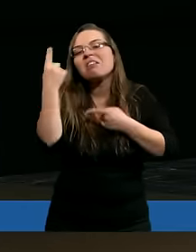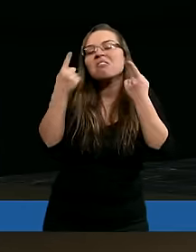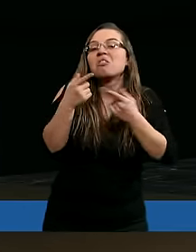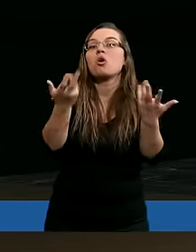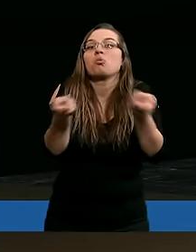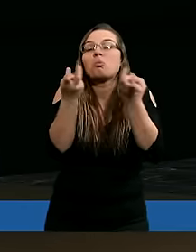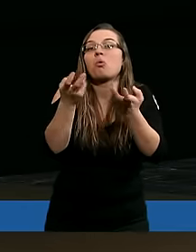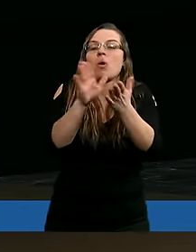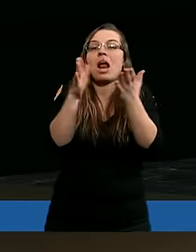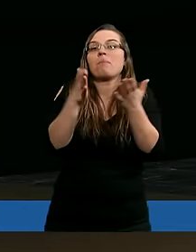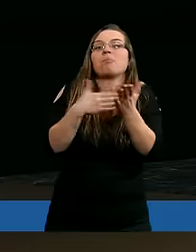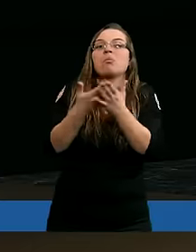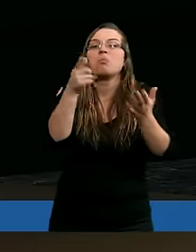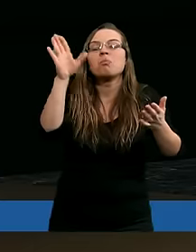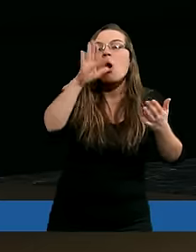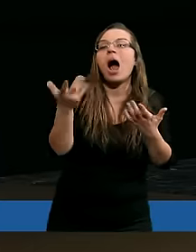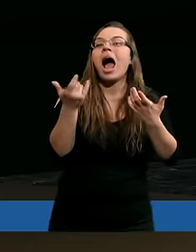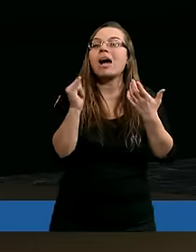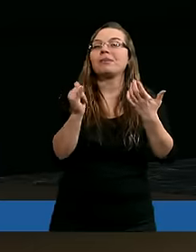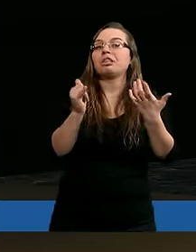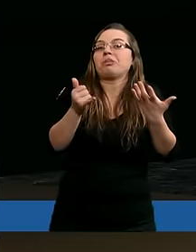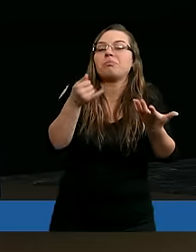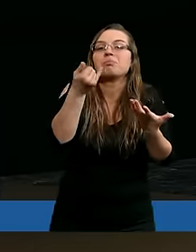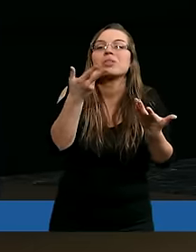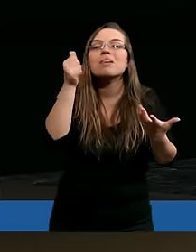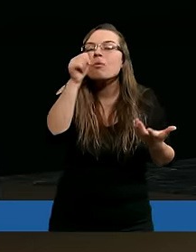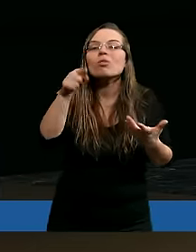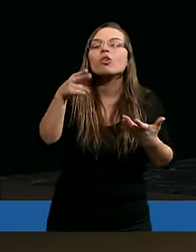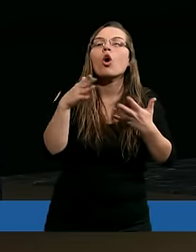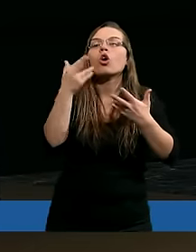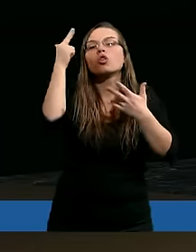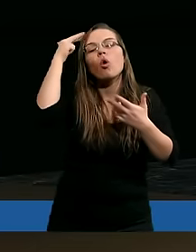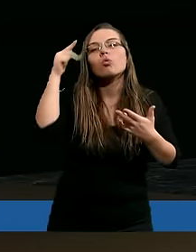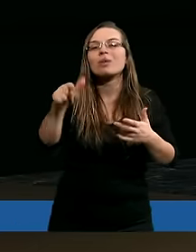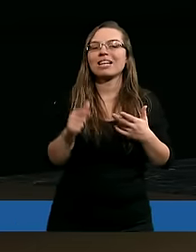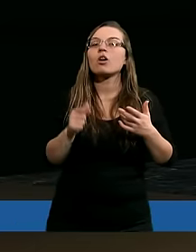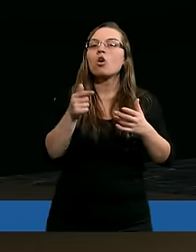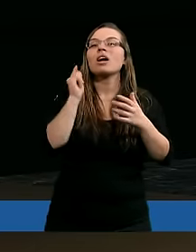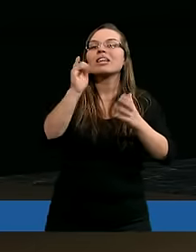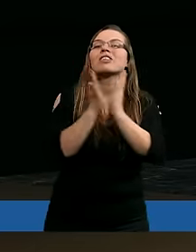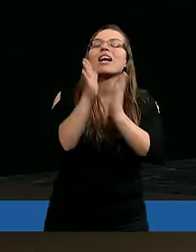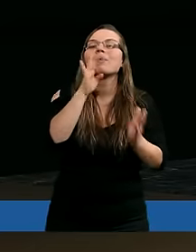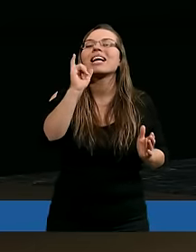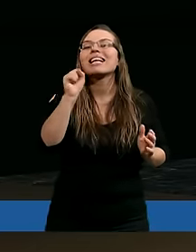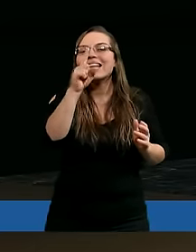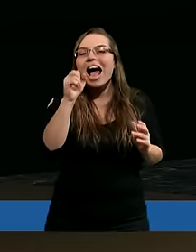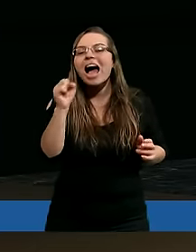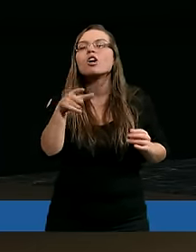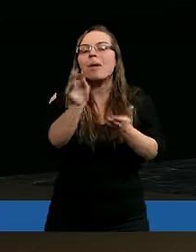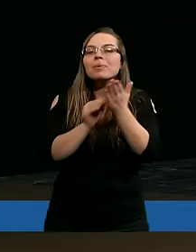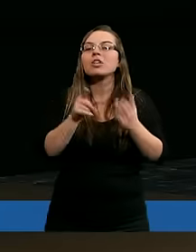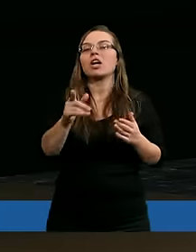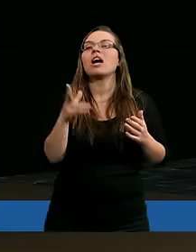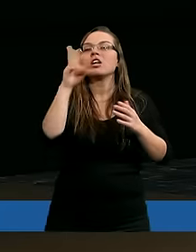cię oszukaliśmy, Panie Boże? Nie wiedzą w czym, tak? I dopiero później prorok musi im odpowiadać. Początek księgi Izajasza opisuje stan Izraela,